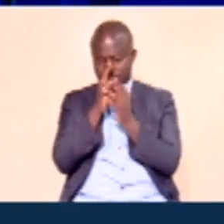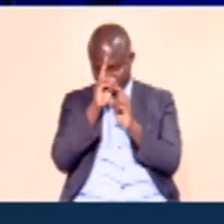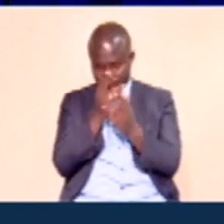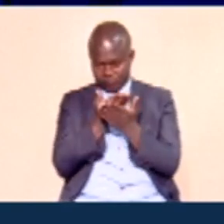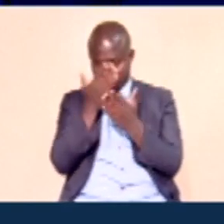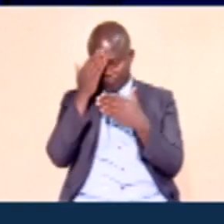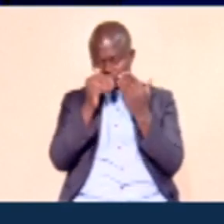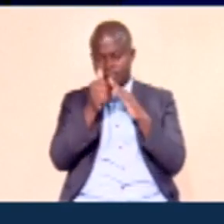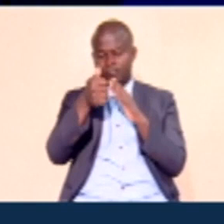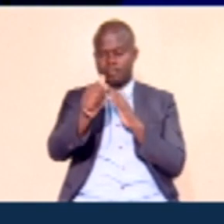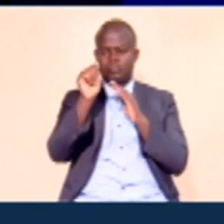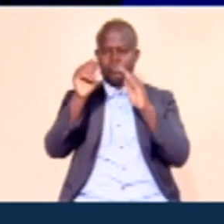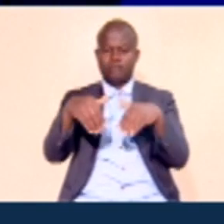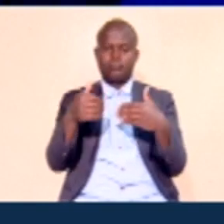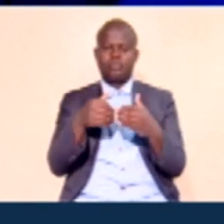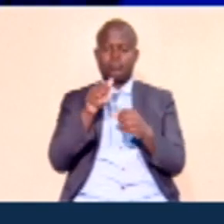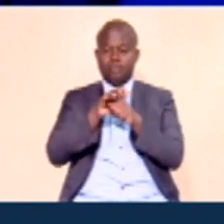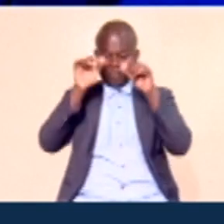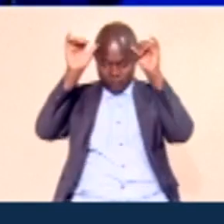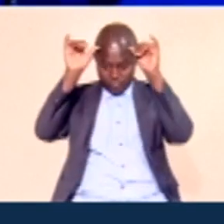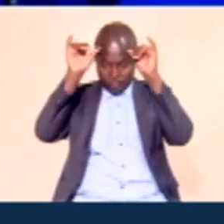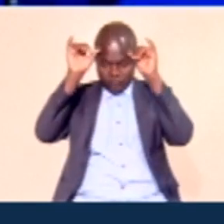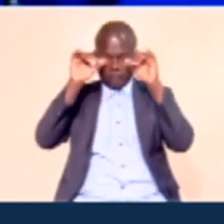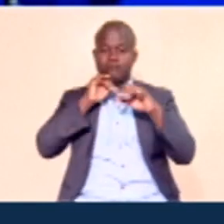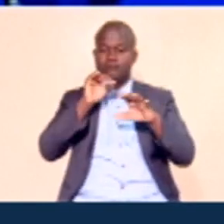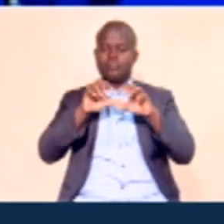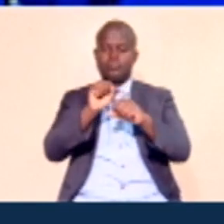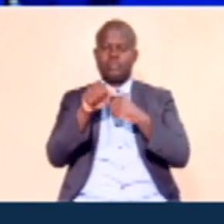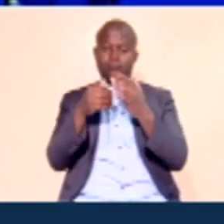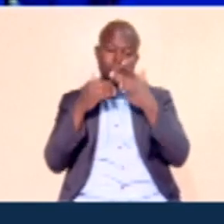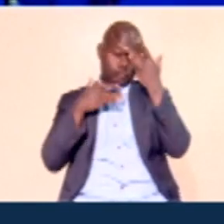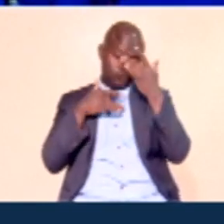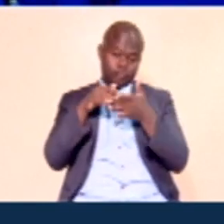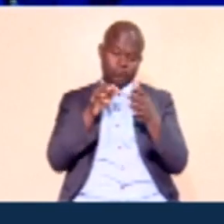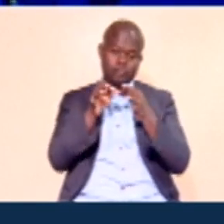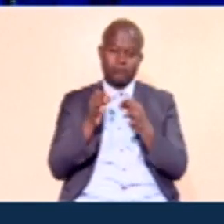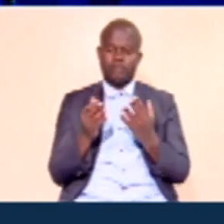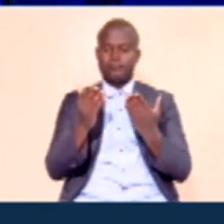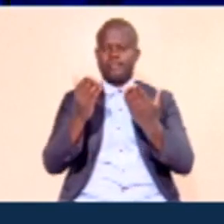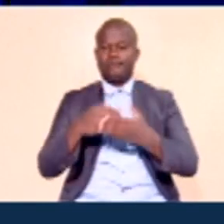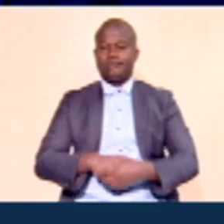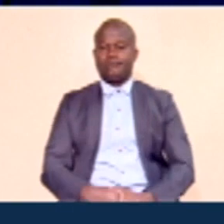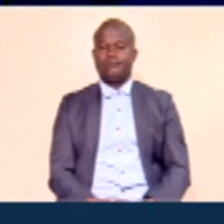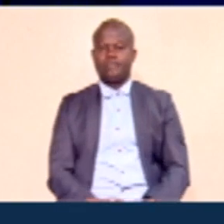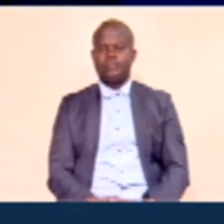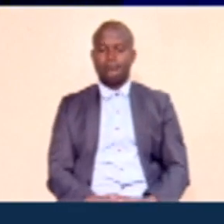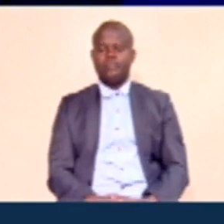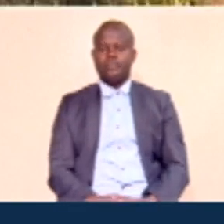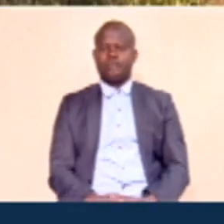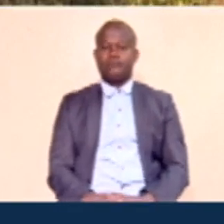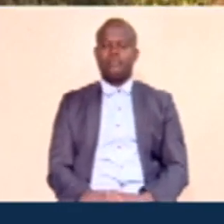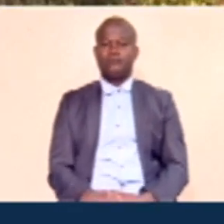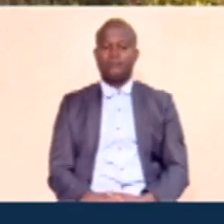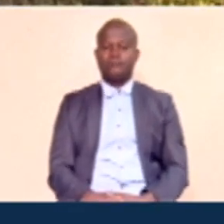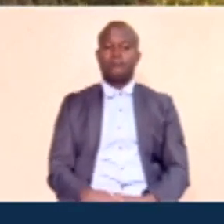kugira ngo amatungo yabo cyane cyane inka zitaba zafatwa n'indwara inkuru irambuye na Jean-Claude Mutiyezu Uye hano